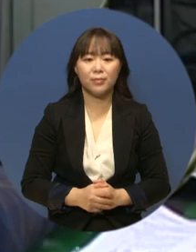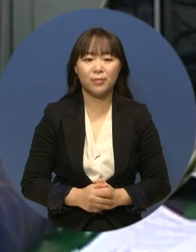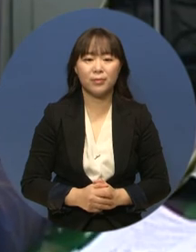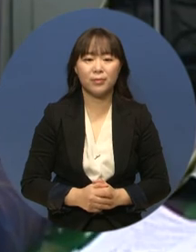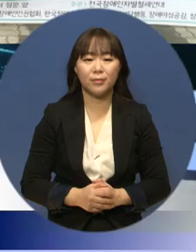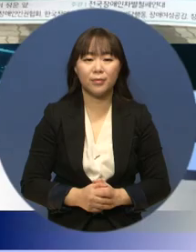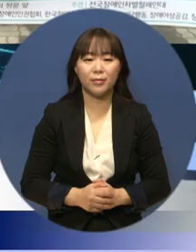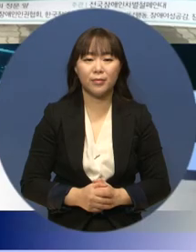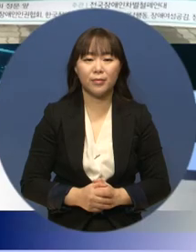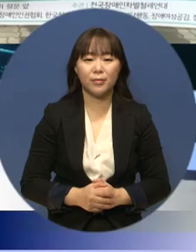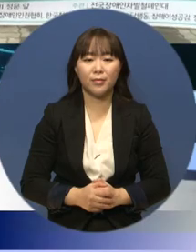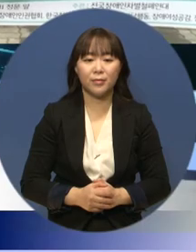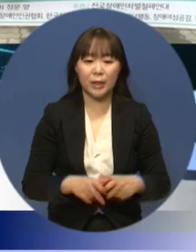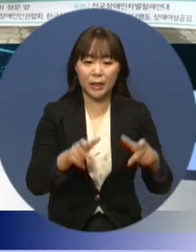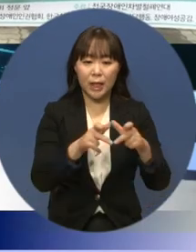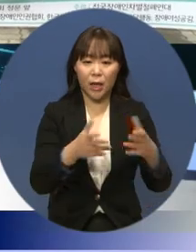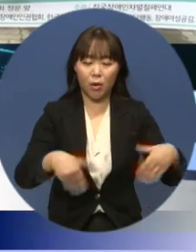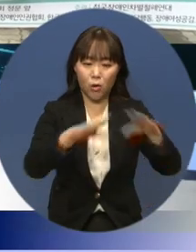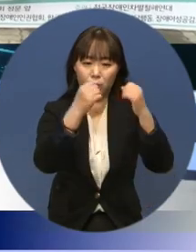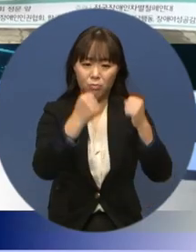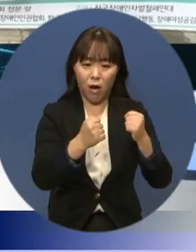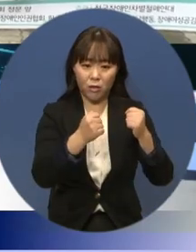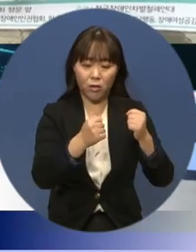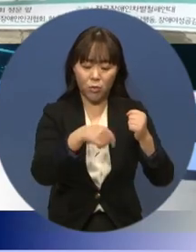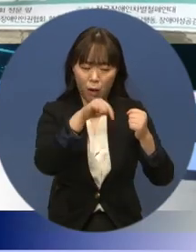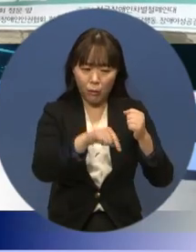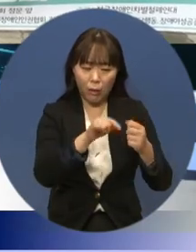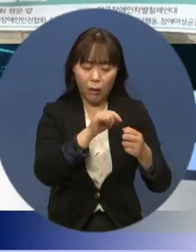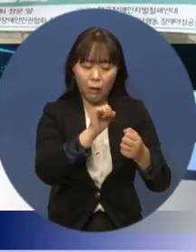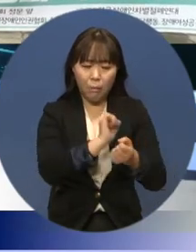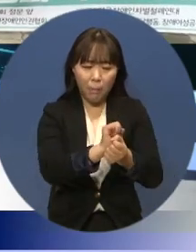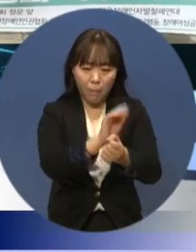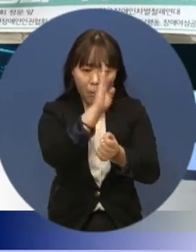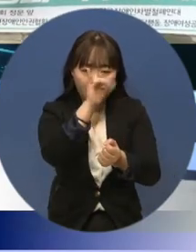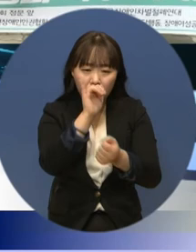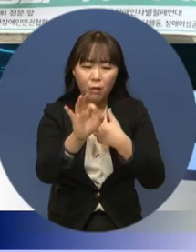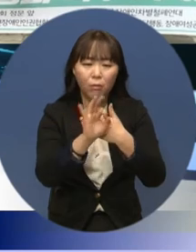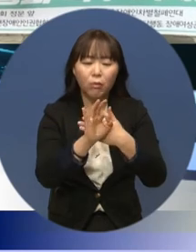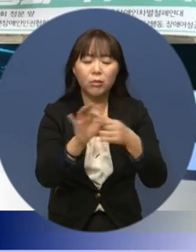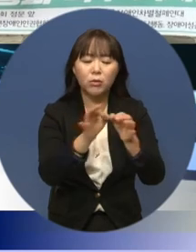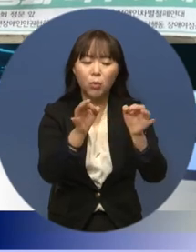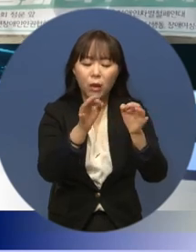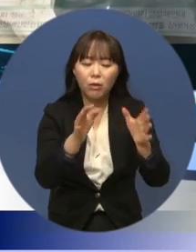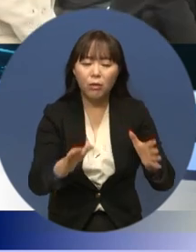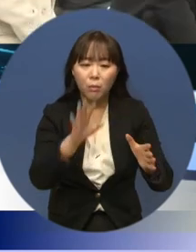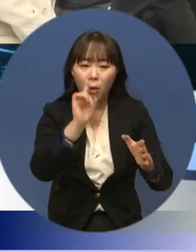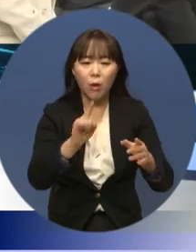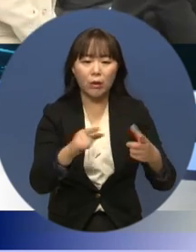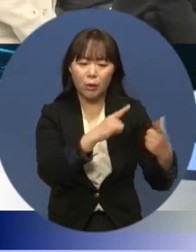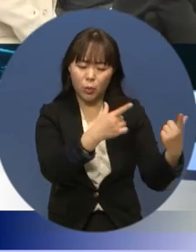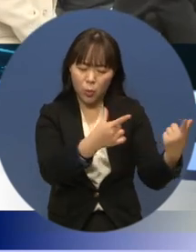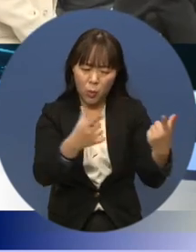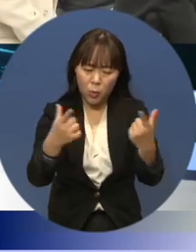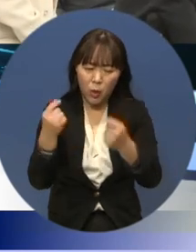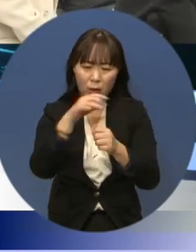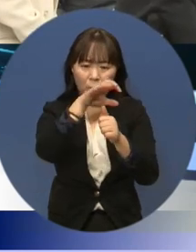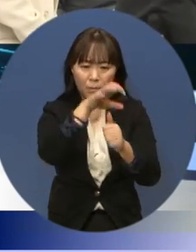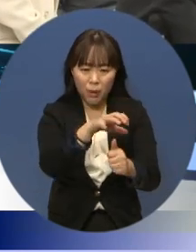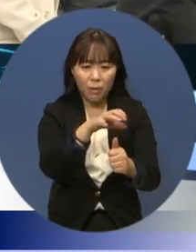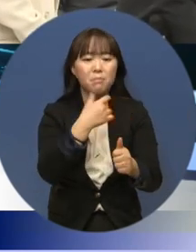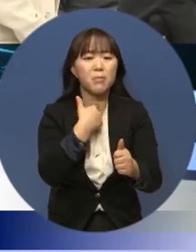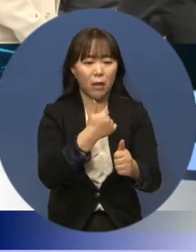정두리입니다. 장애인 거주시설에서 감염병이 발생하면 그동안은 동일 집단 격리 조치가 진행돼